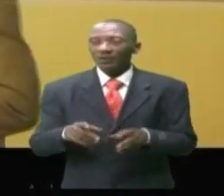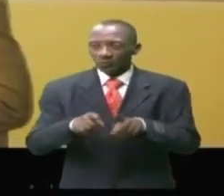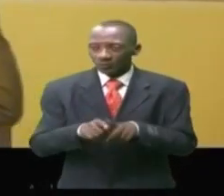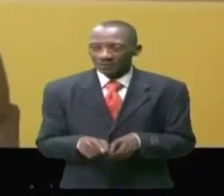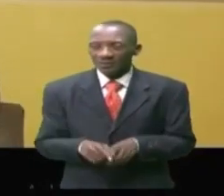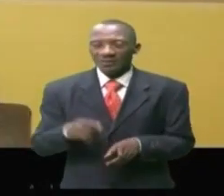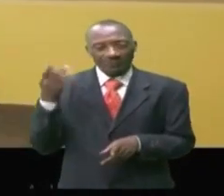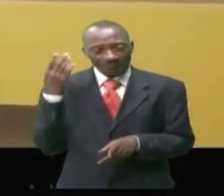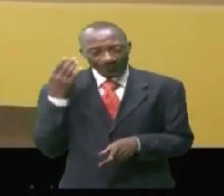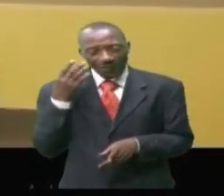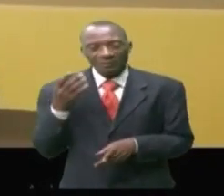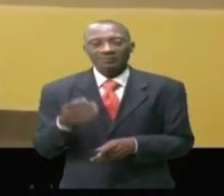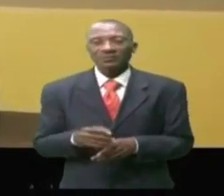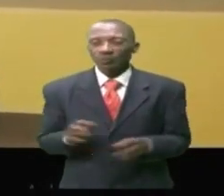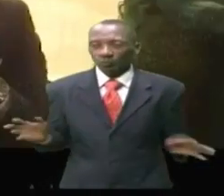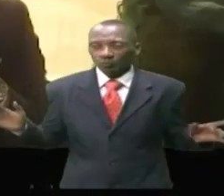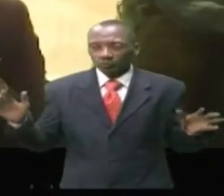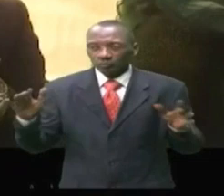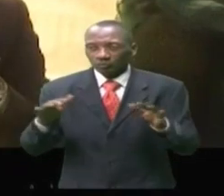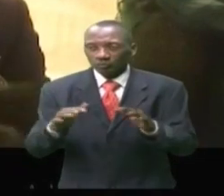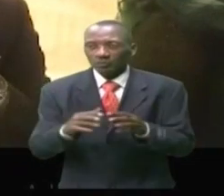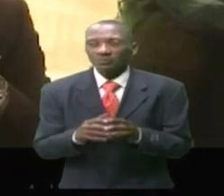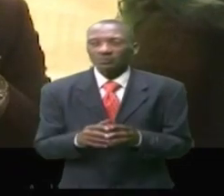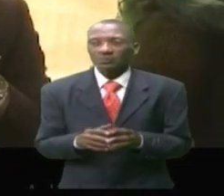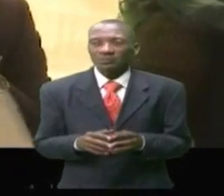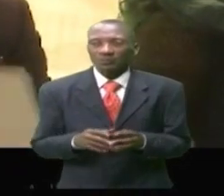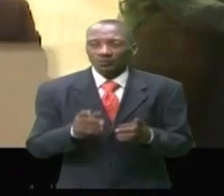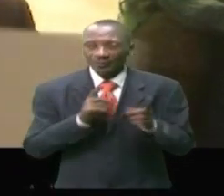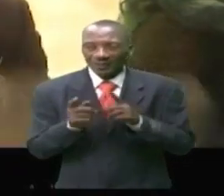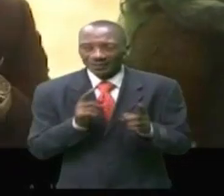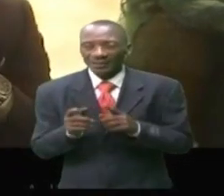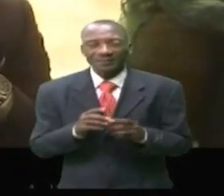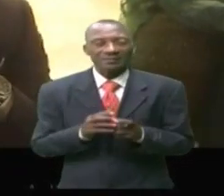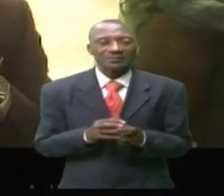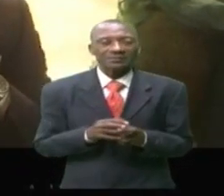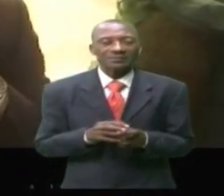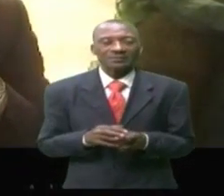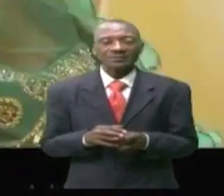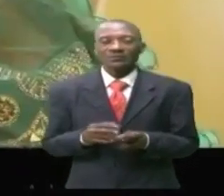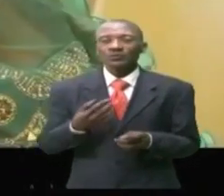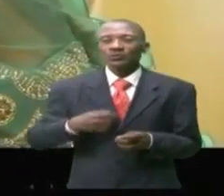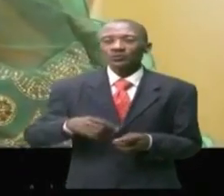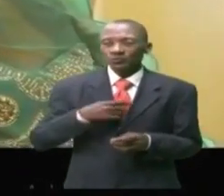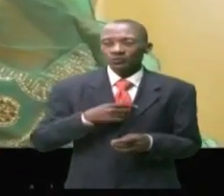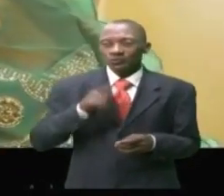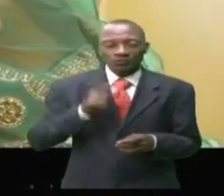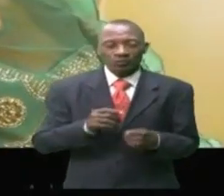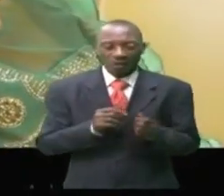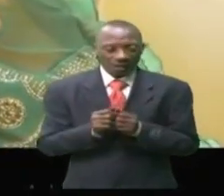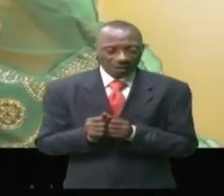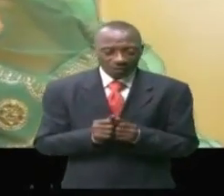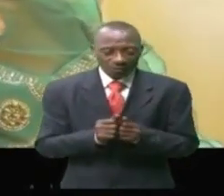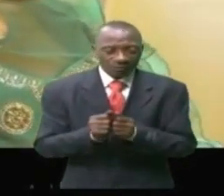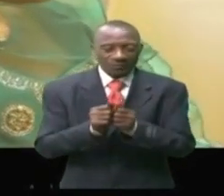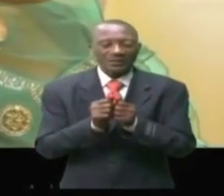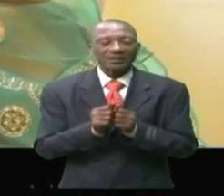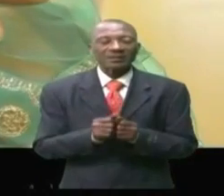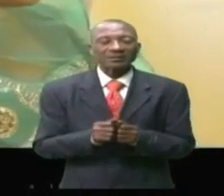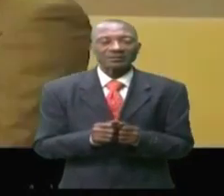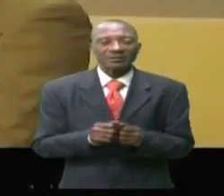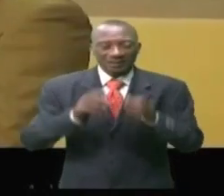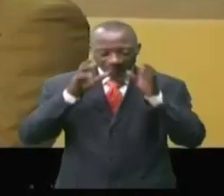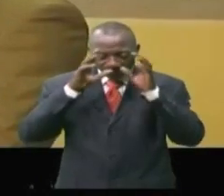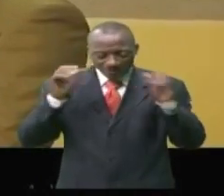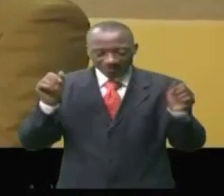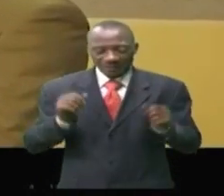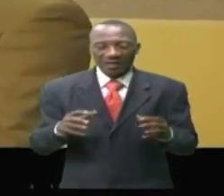vous demander tout simplement d'accompagner la nouvelle équipe dirigeante par le travail et non